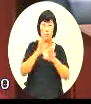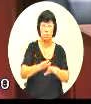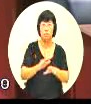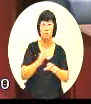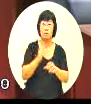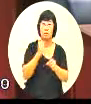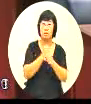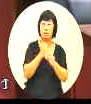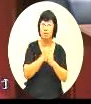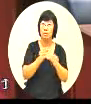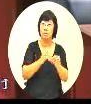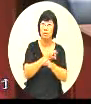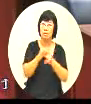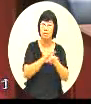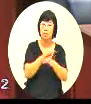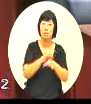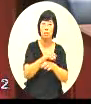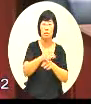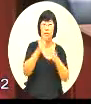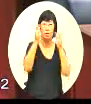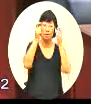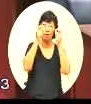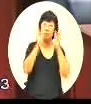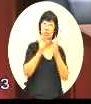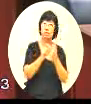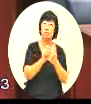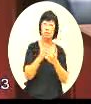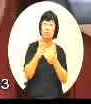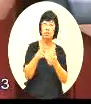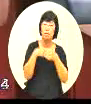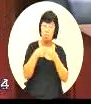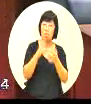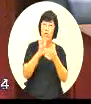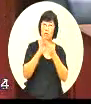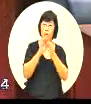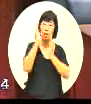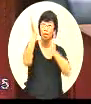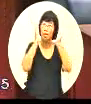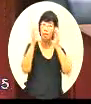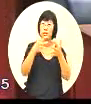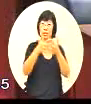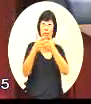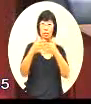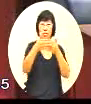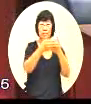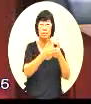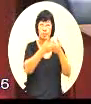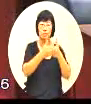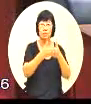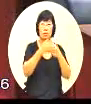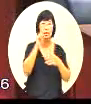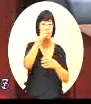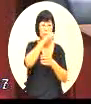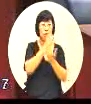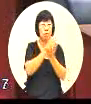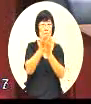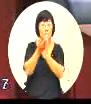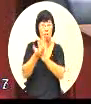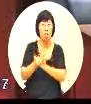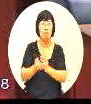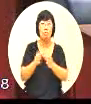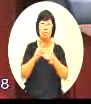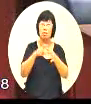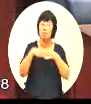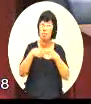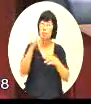跟我们高雄市的税出差不多啊，做1000多亿、啊，横跨马来西亚、美国、大陆还有台湾等等。所以我就